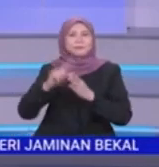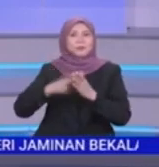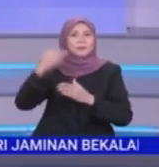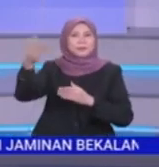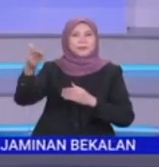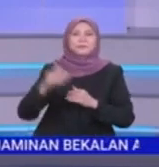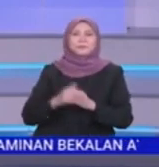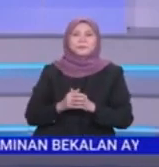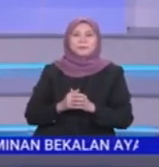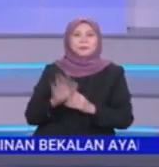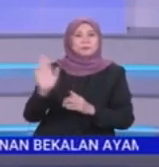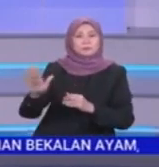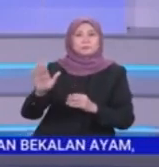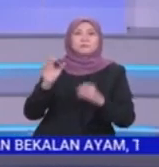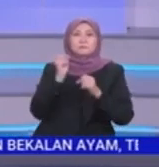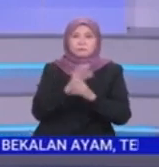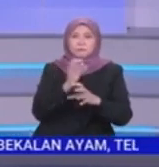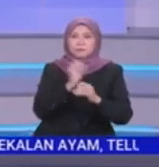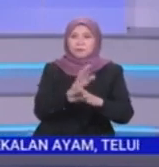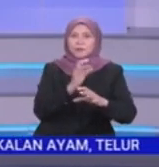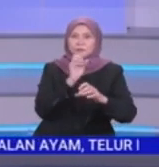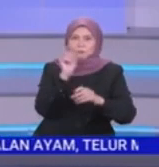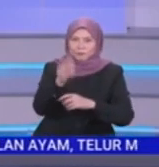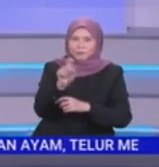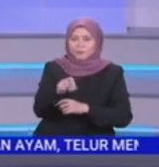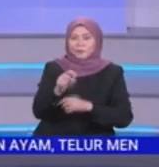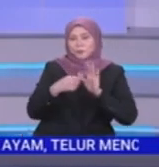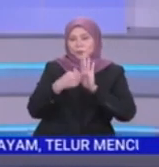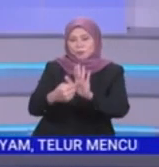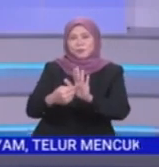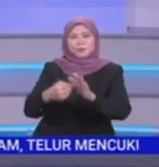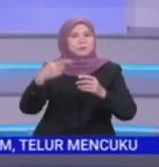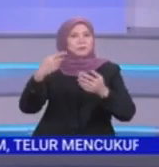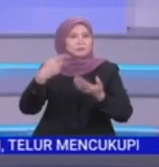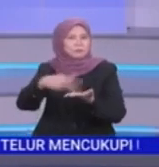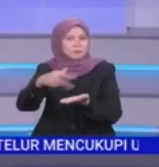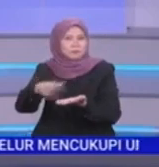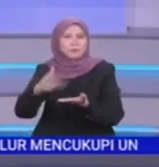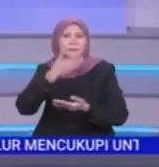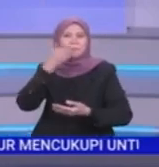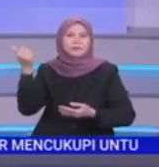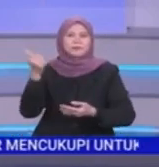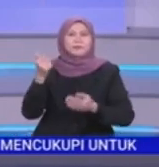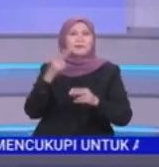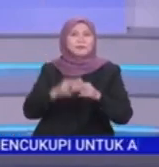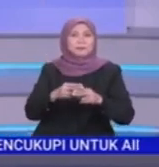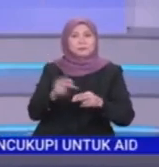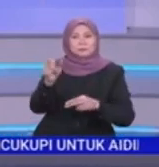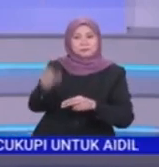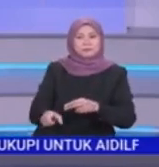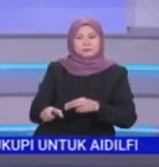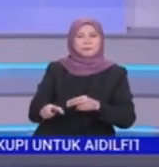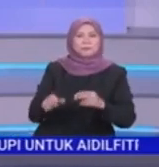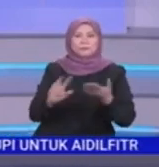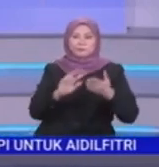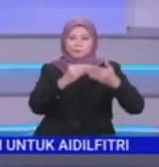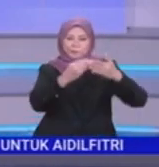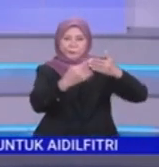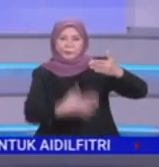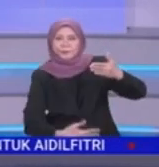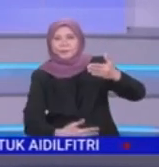tahun itu bertekad untuk menggandakan usahanya demi mempersembahkan aksi terbaik bagi memastikan namanya tidak lagi